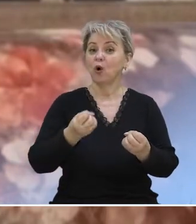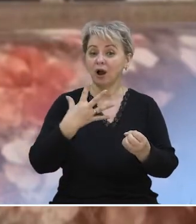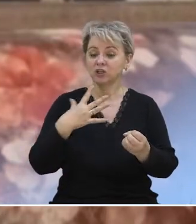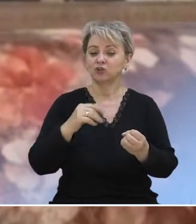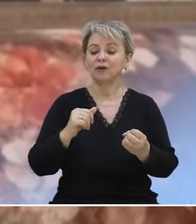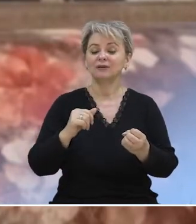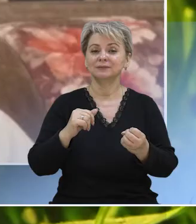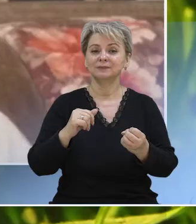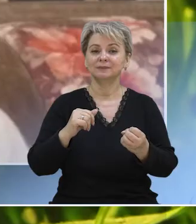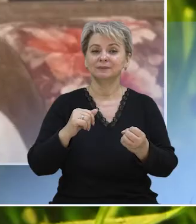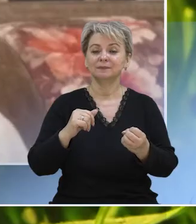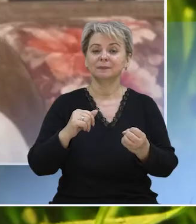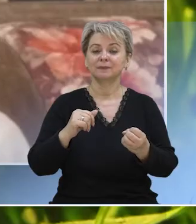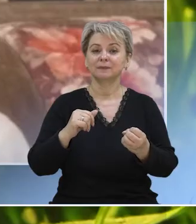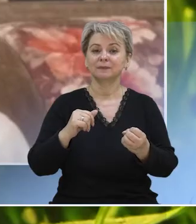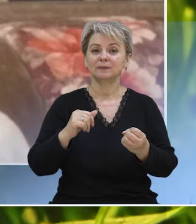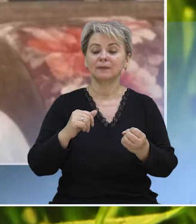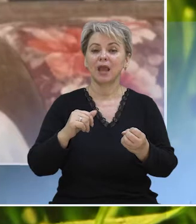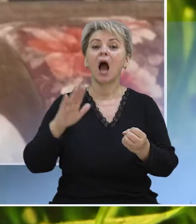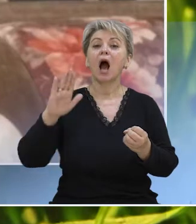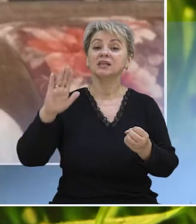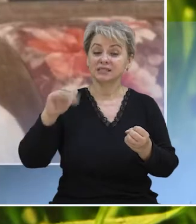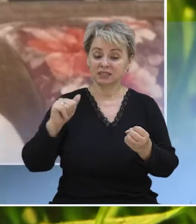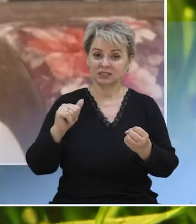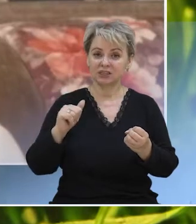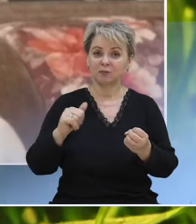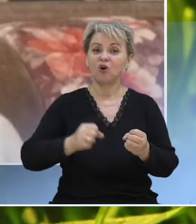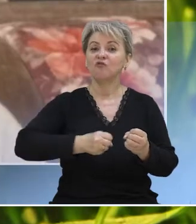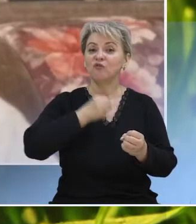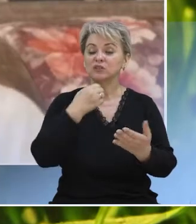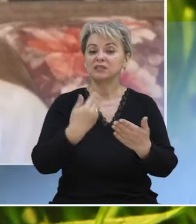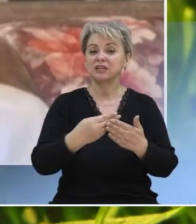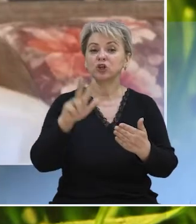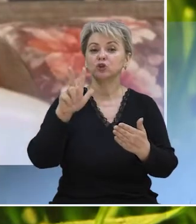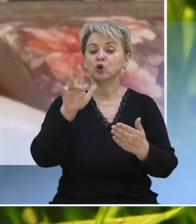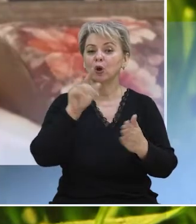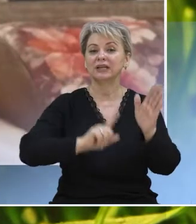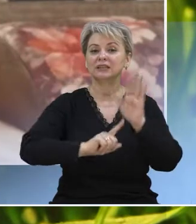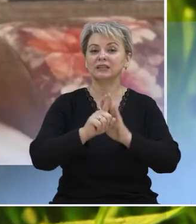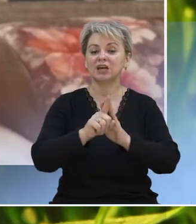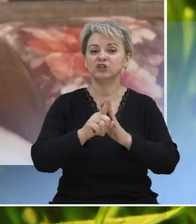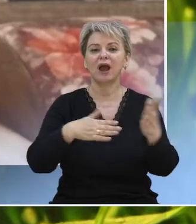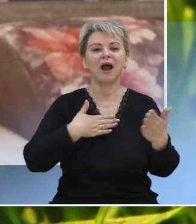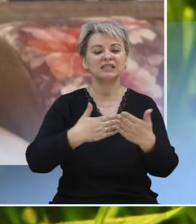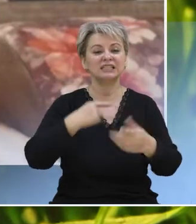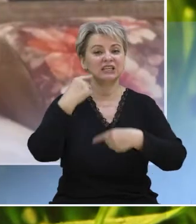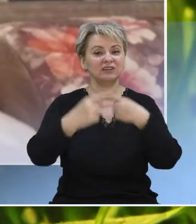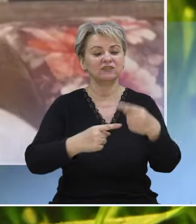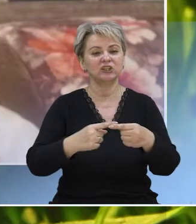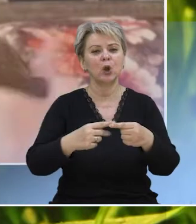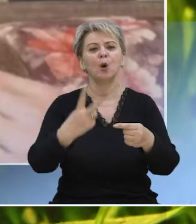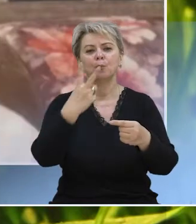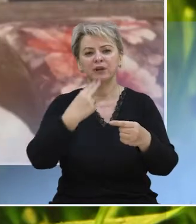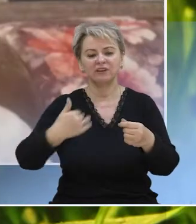Пока все хорошо, пока все понятно. Да. А затем, в возрасте примерно 3 лет, начинается активный